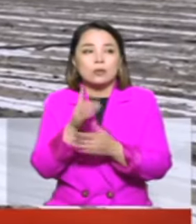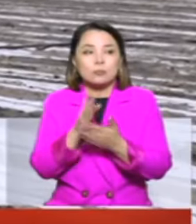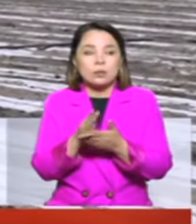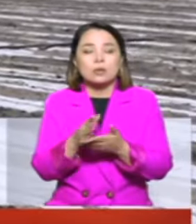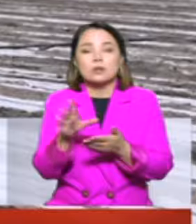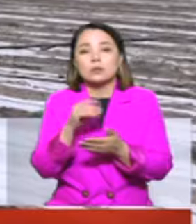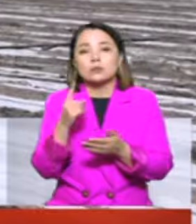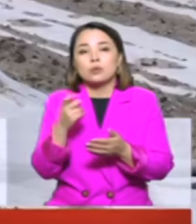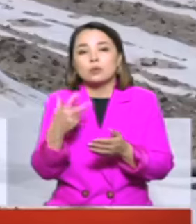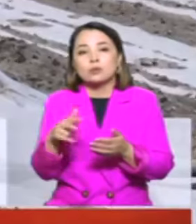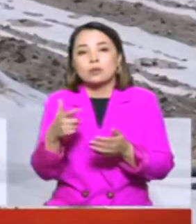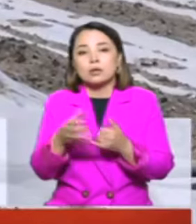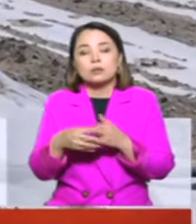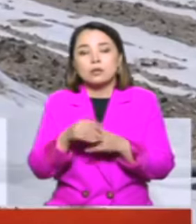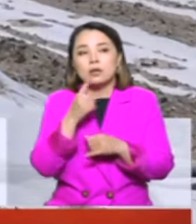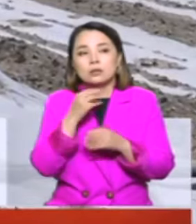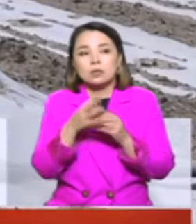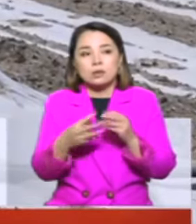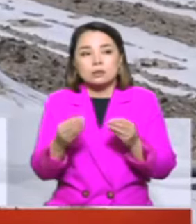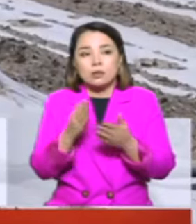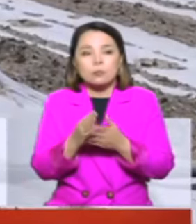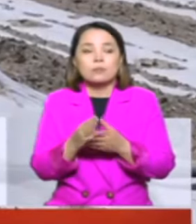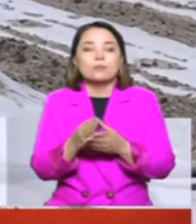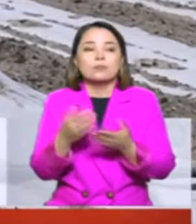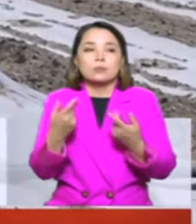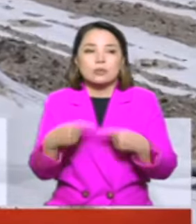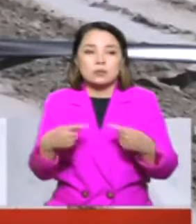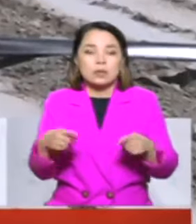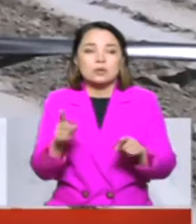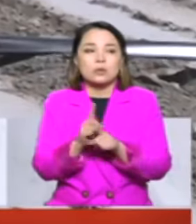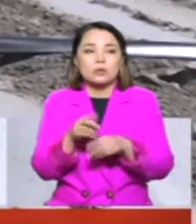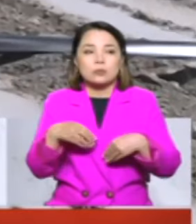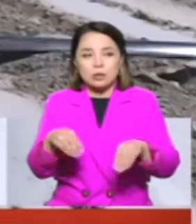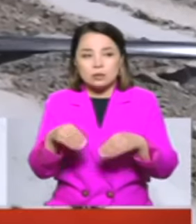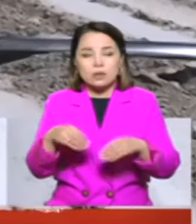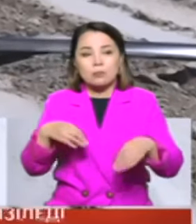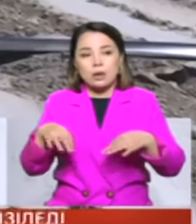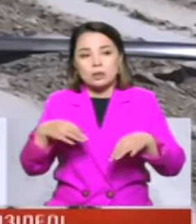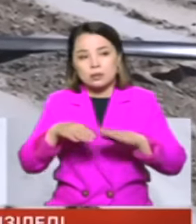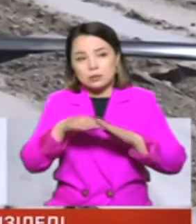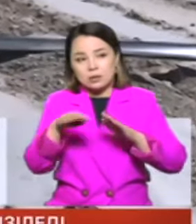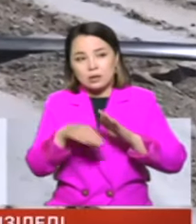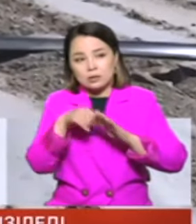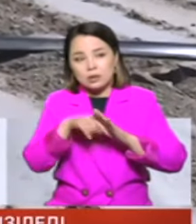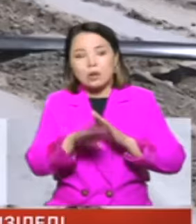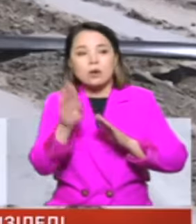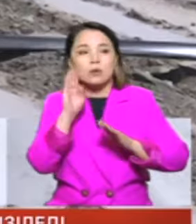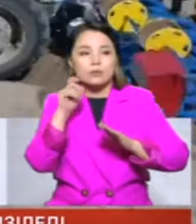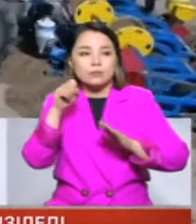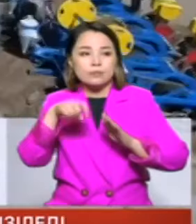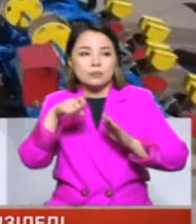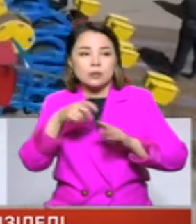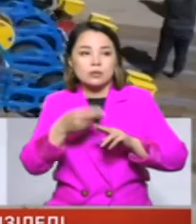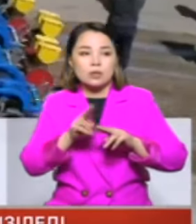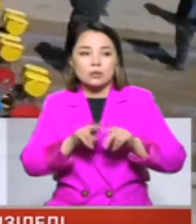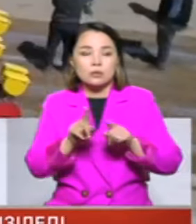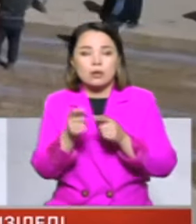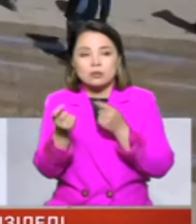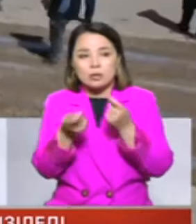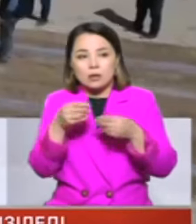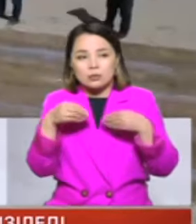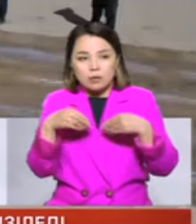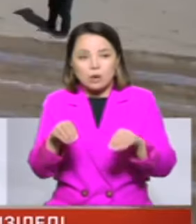Мақсаты 130 гектарға қант қызылшасы мен дәндік асқабақ өсіру. Өнімді полиэтилен астында тамшылатып суармақ. Арнайы техникамен бір мезетте дәнді де